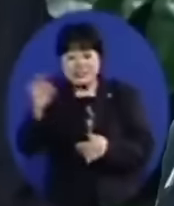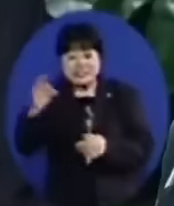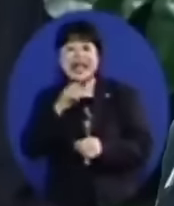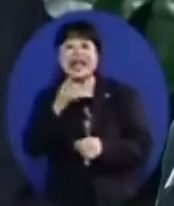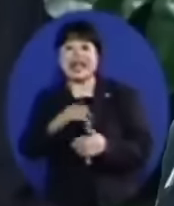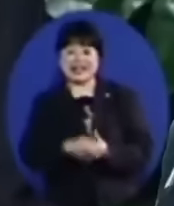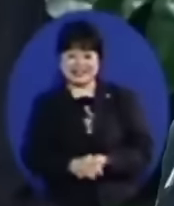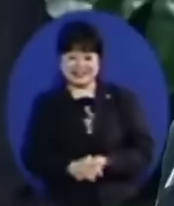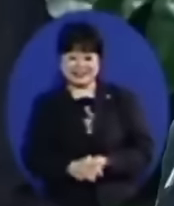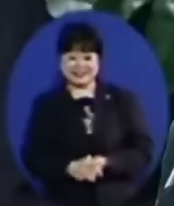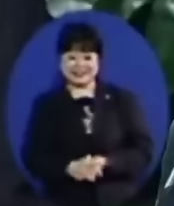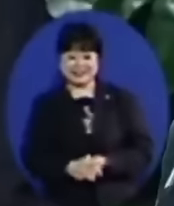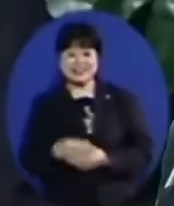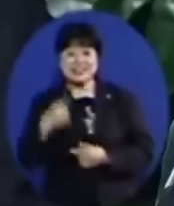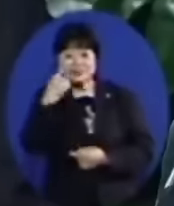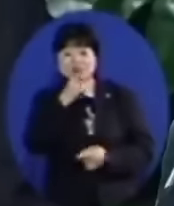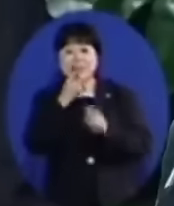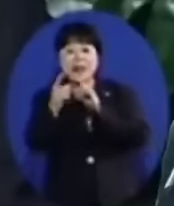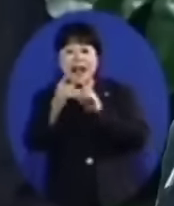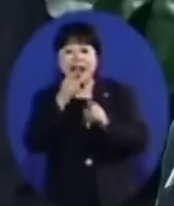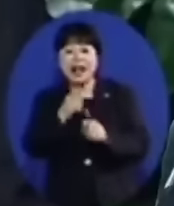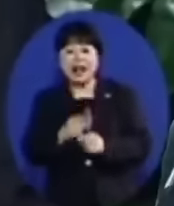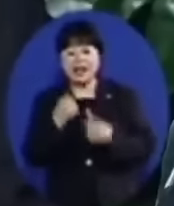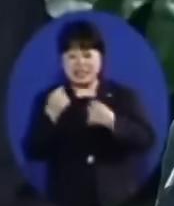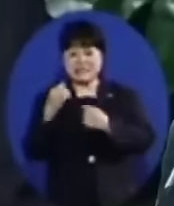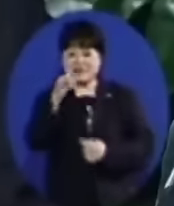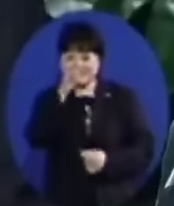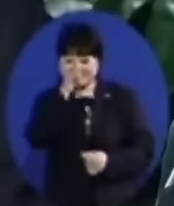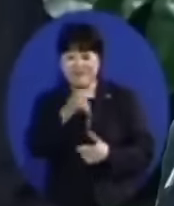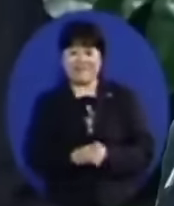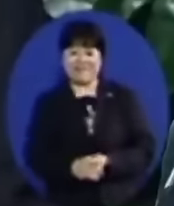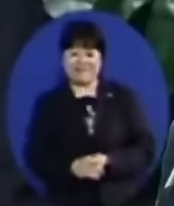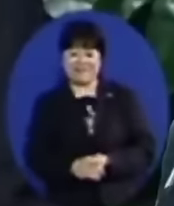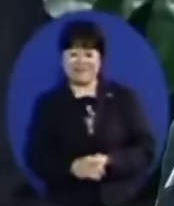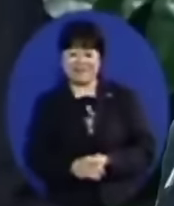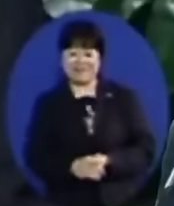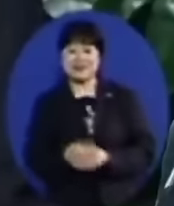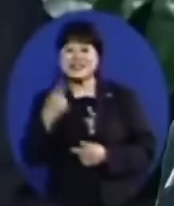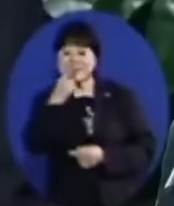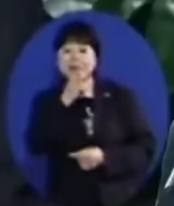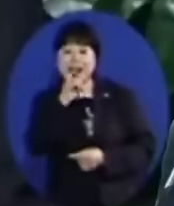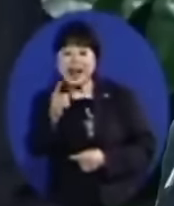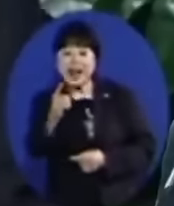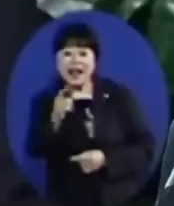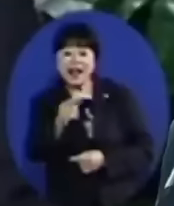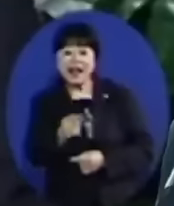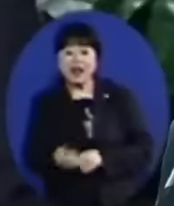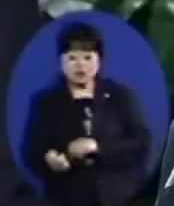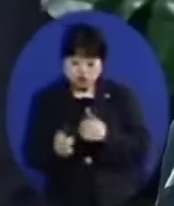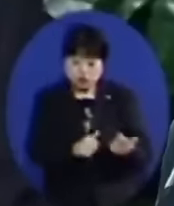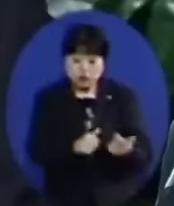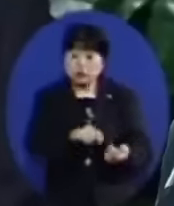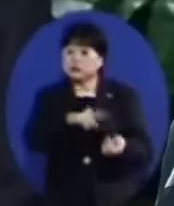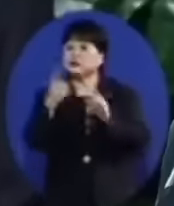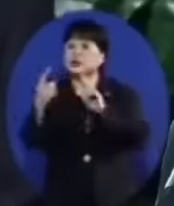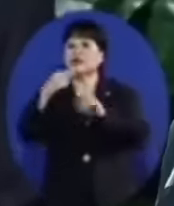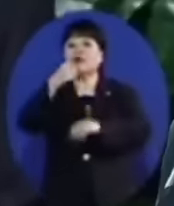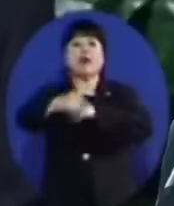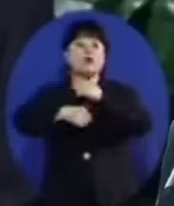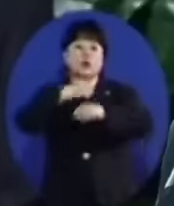것입니다. 입술의 말이 얼마나 힘이 있는지 압니까? 우리 입의 말이 우리 죽이기도 하고 살리기도 하는